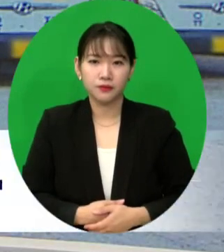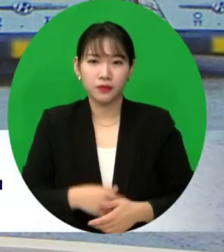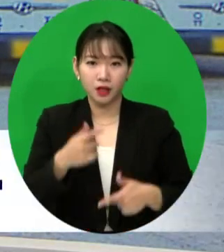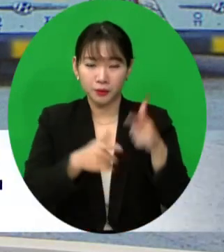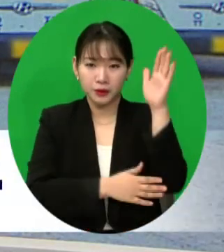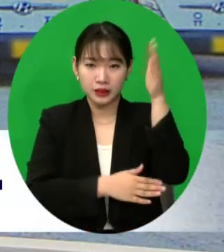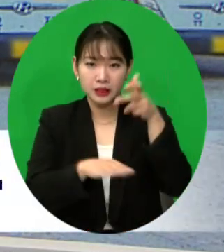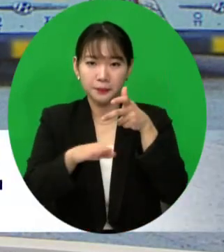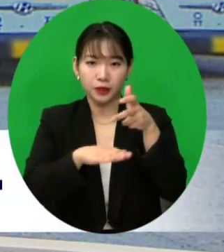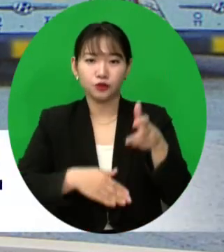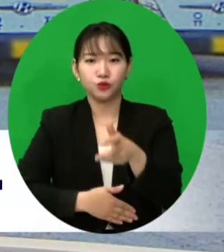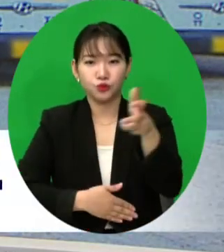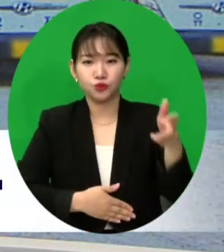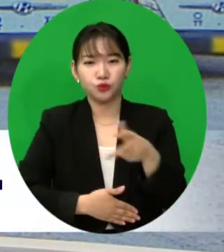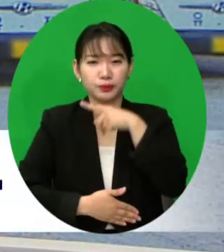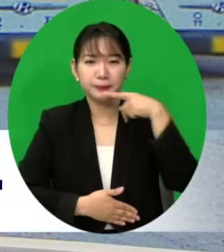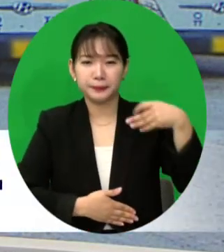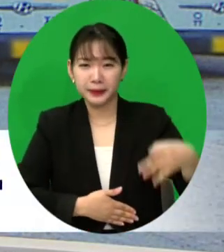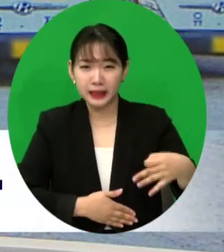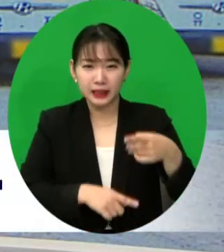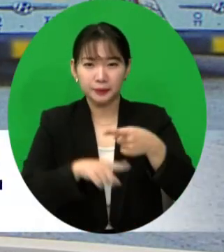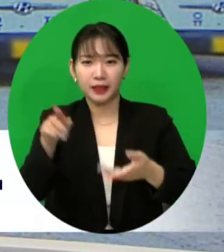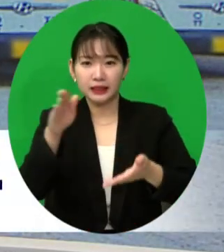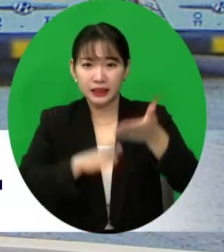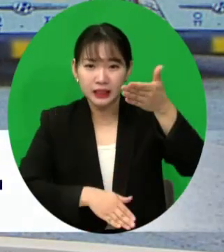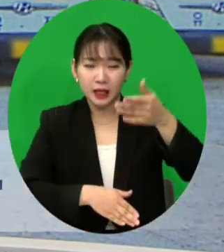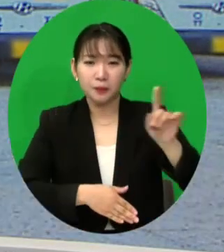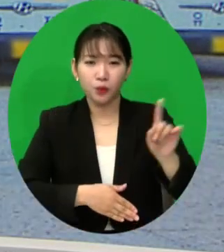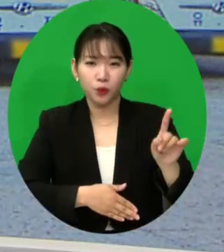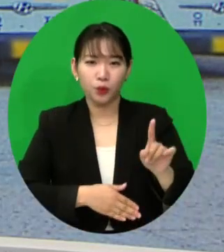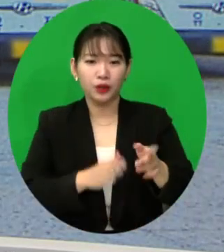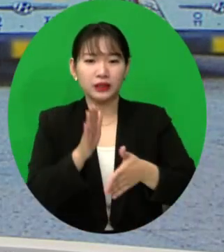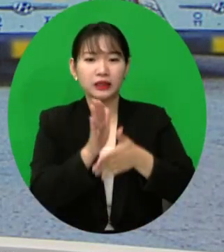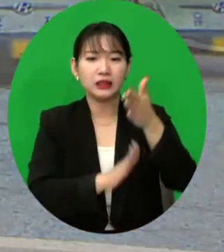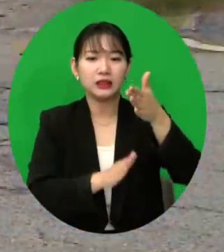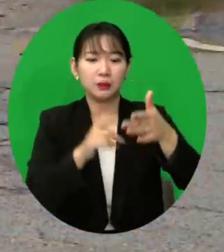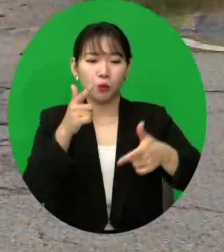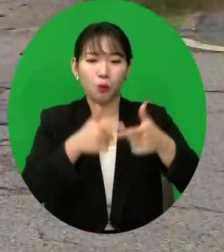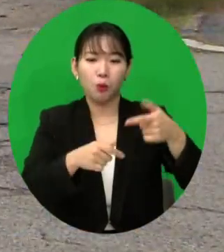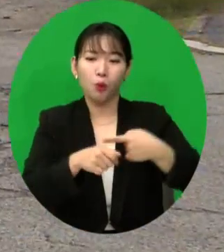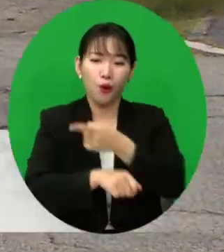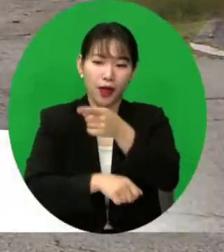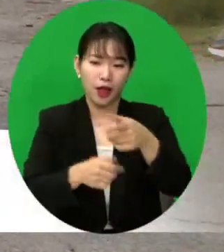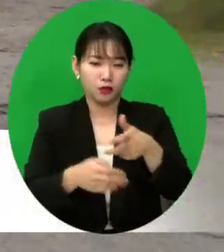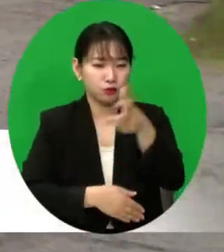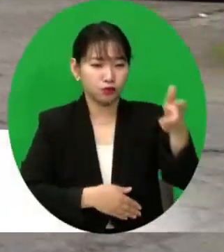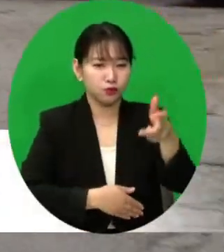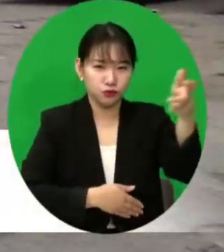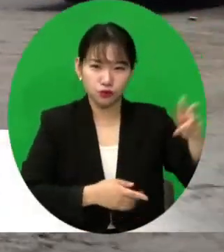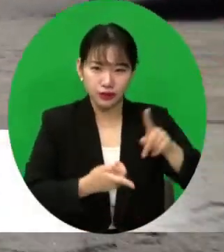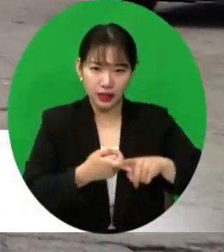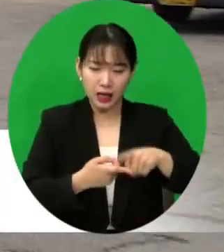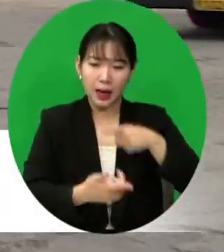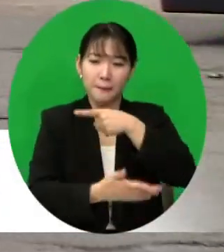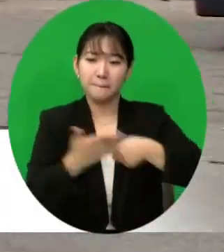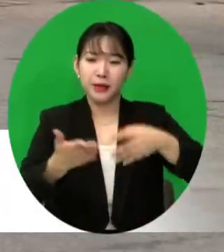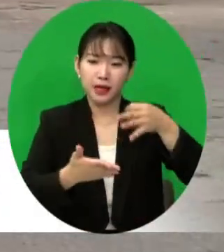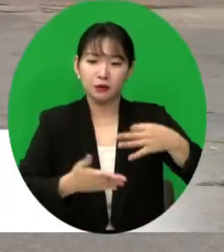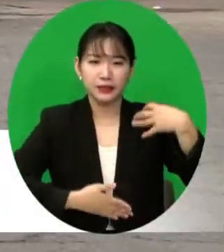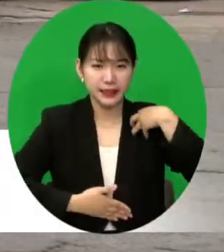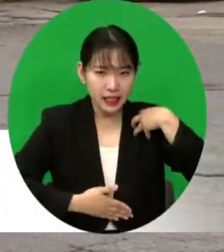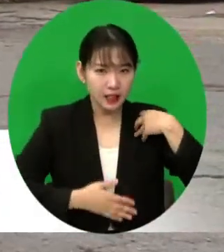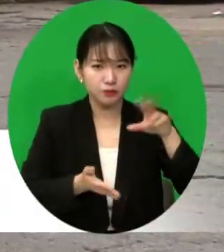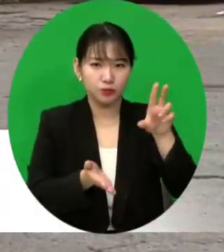목포 시내버스 운행 적자의 절반 이상을 차지하고 있는 시외 운행에 대한 자치단체들의 손실 분담금 처리